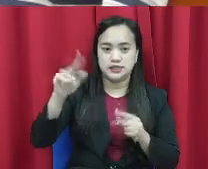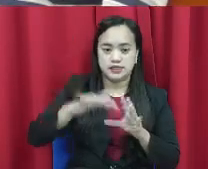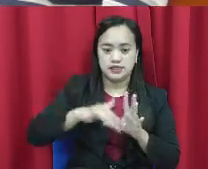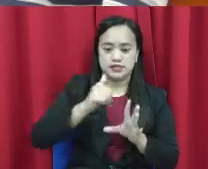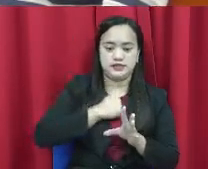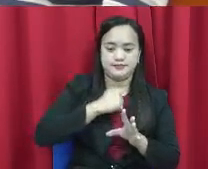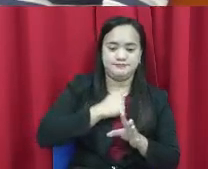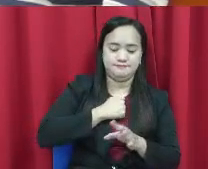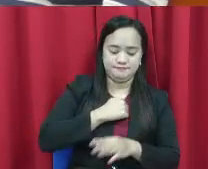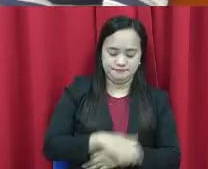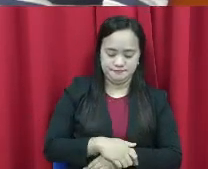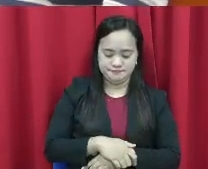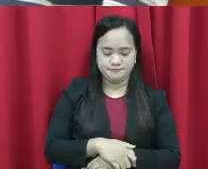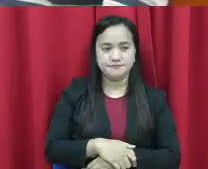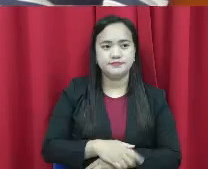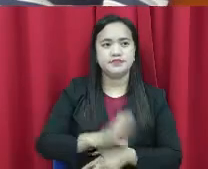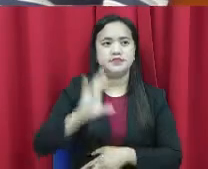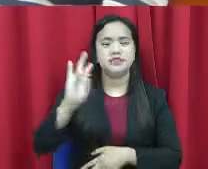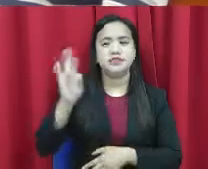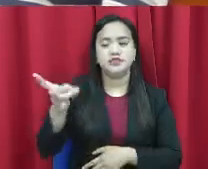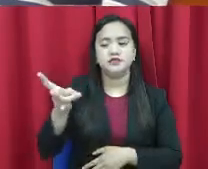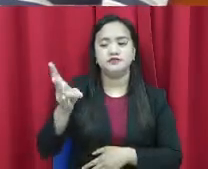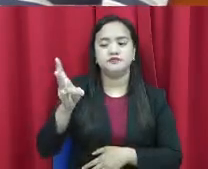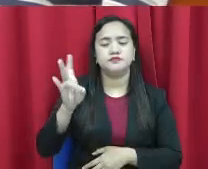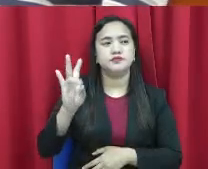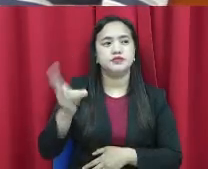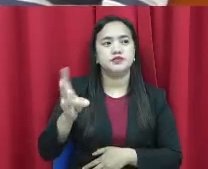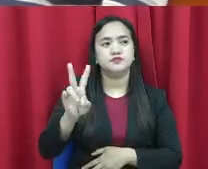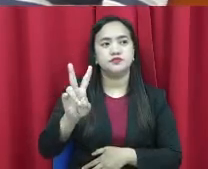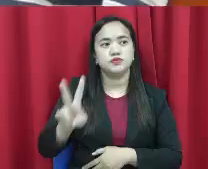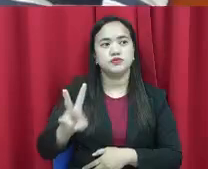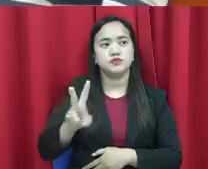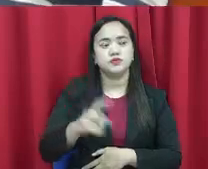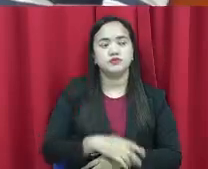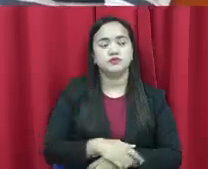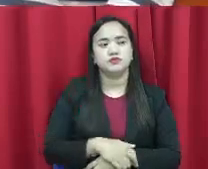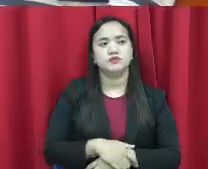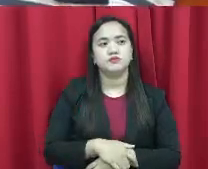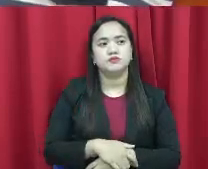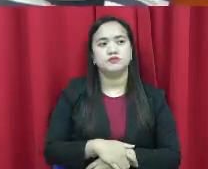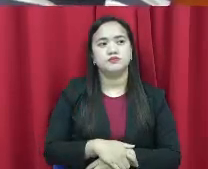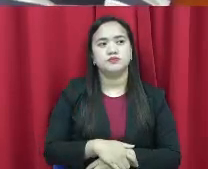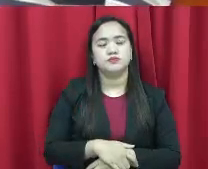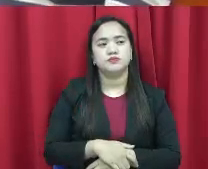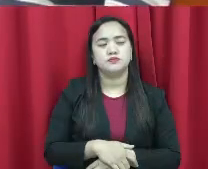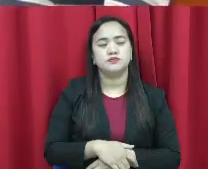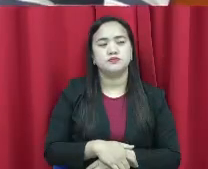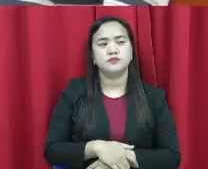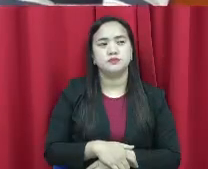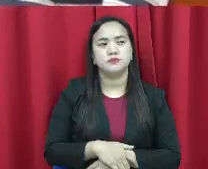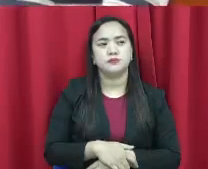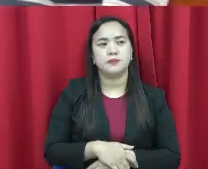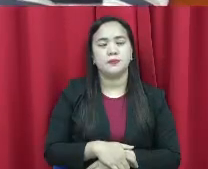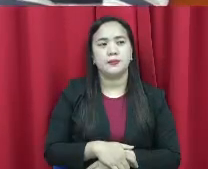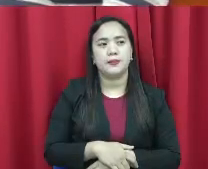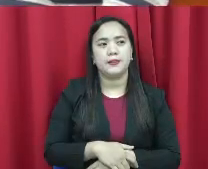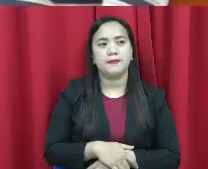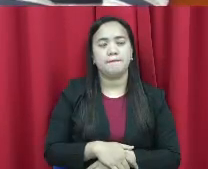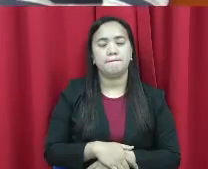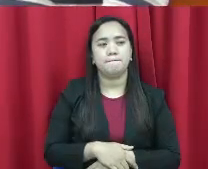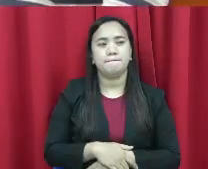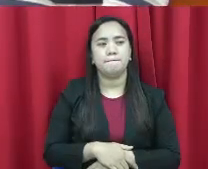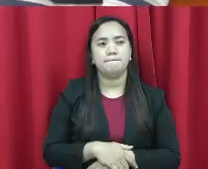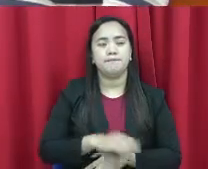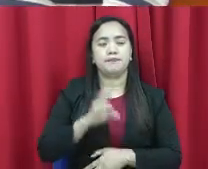kasi doon na 72 years old galing po doon sa tarlak mismo kasi dito sa atin ang pinakamatanda ay ah